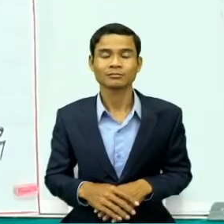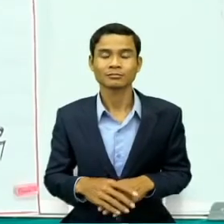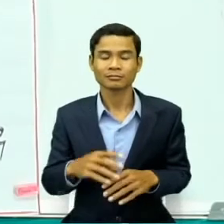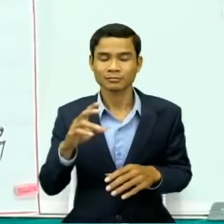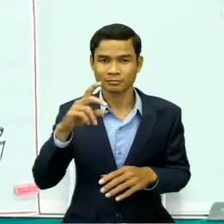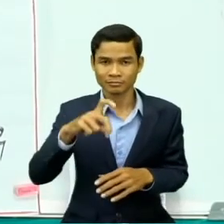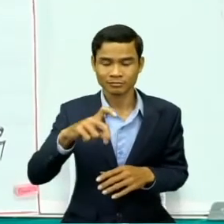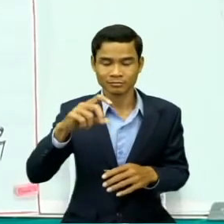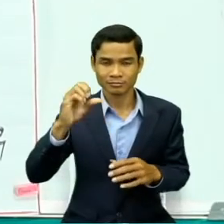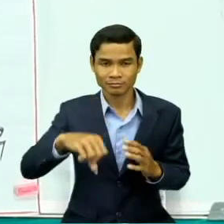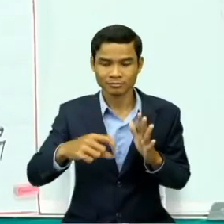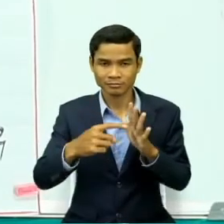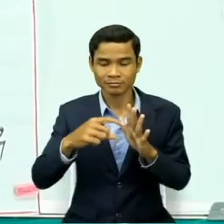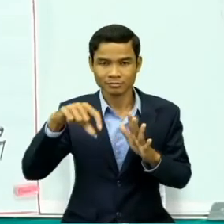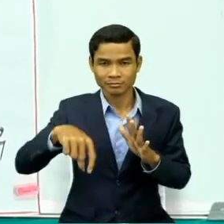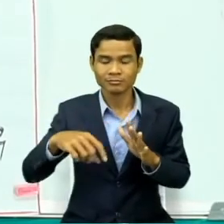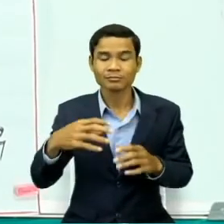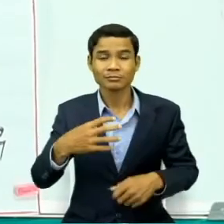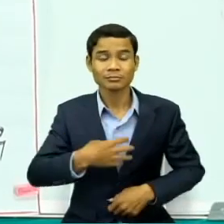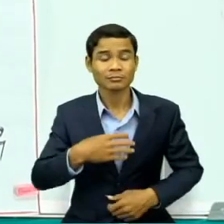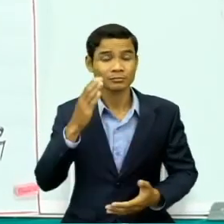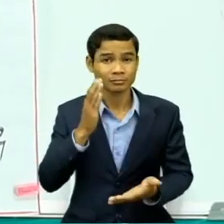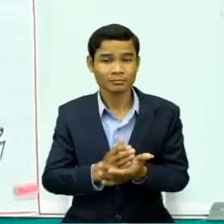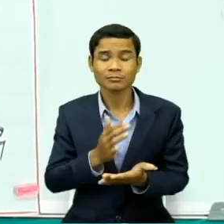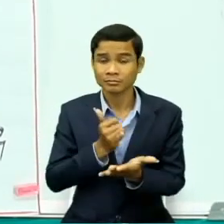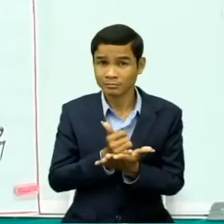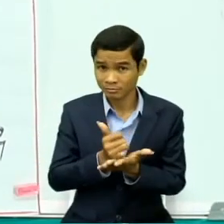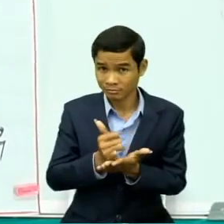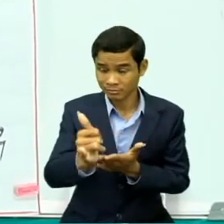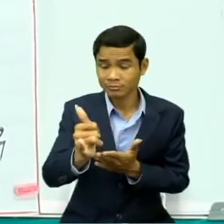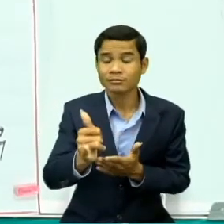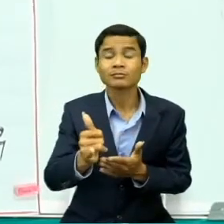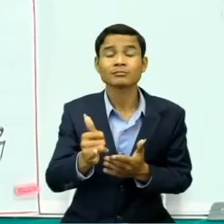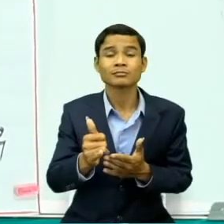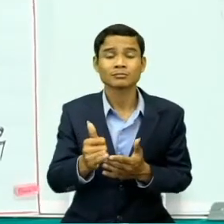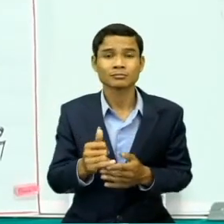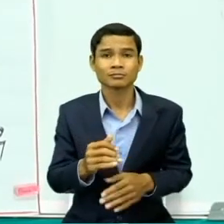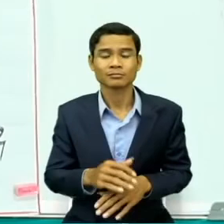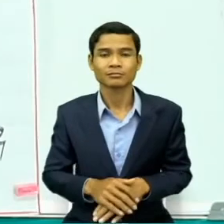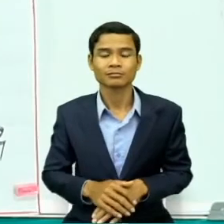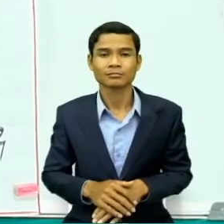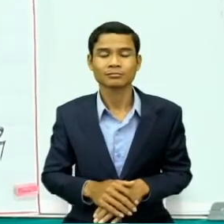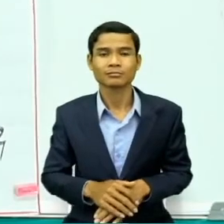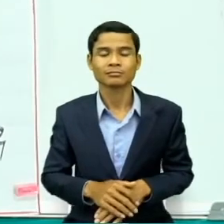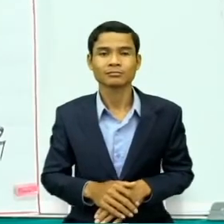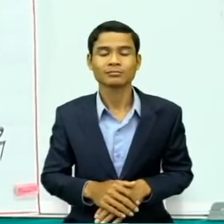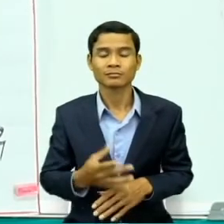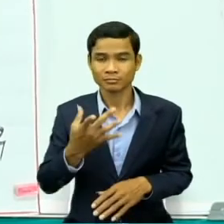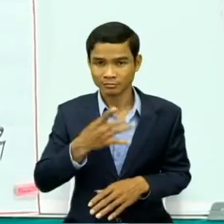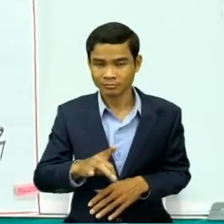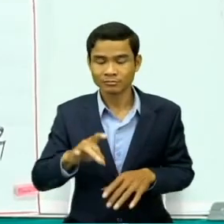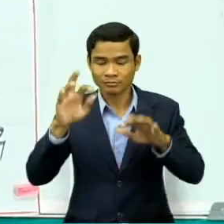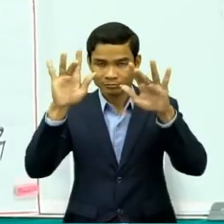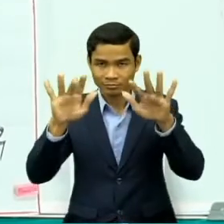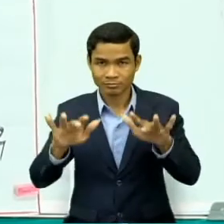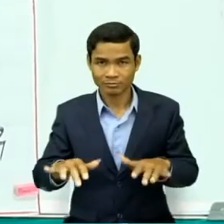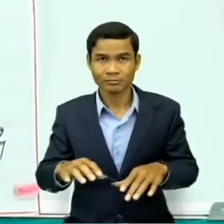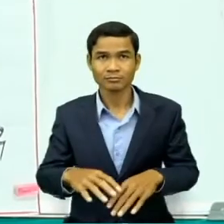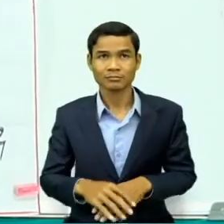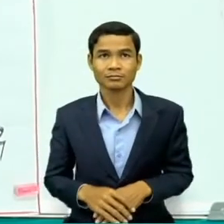plok chong chộp chua rò sân pro phliên